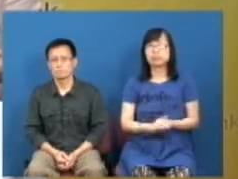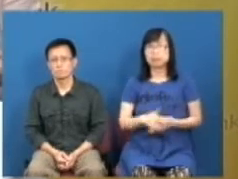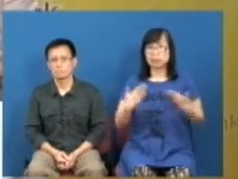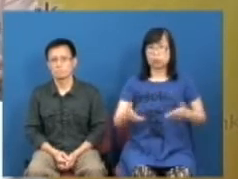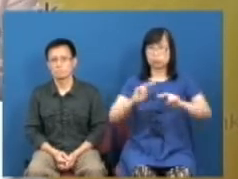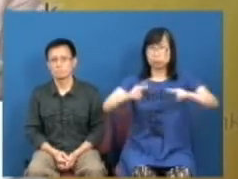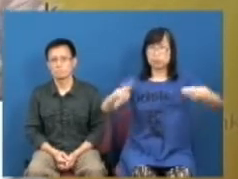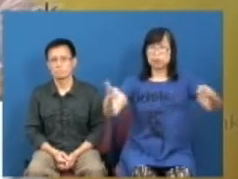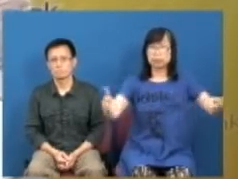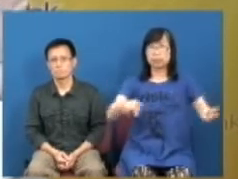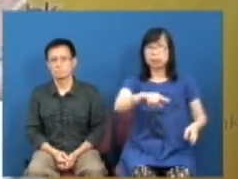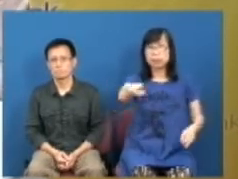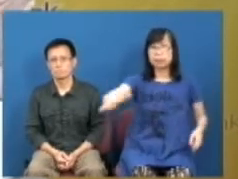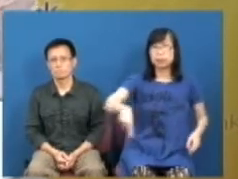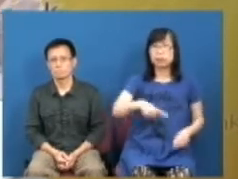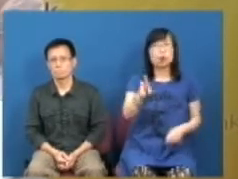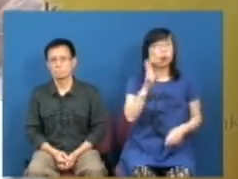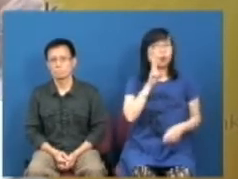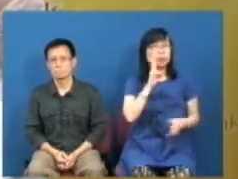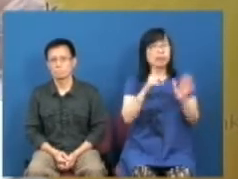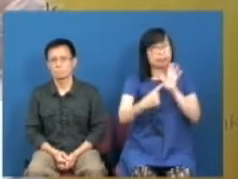展一個地盤咧，譬如我當舉個例誒。